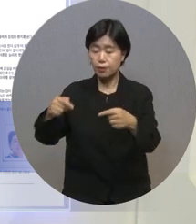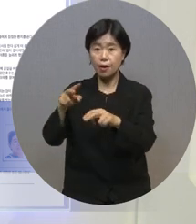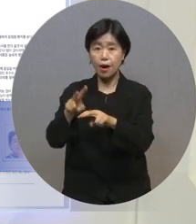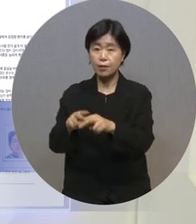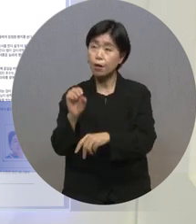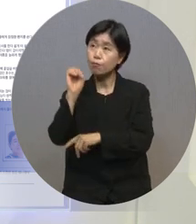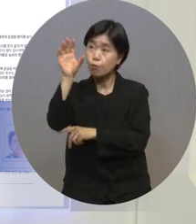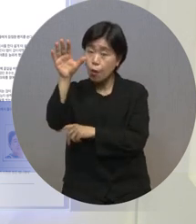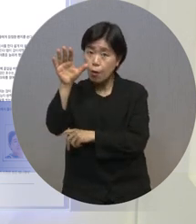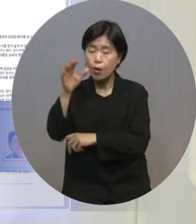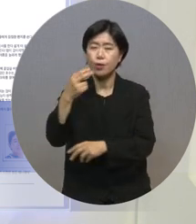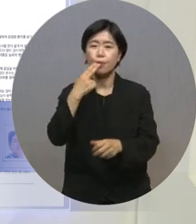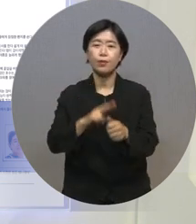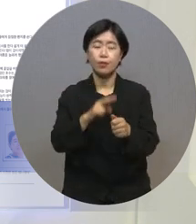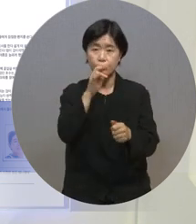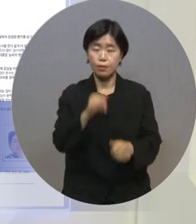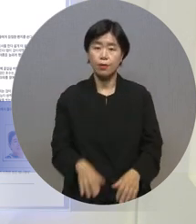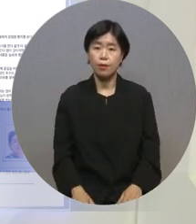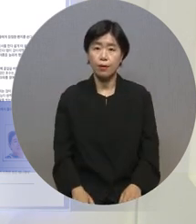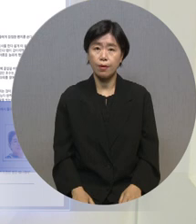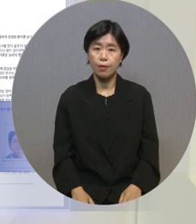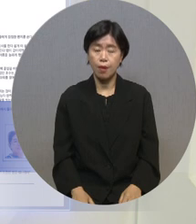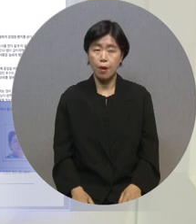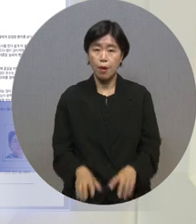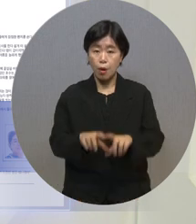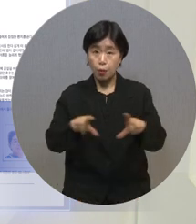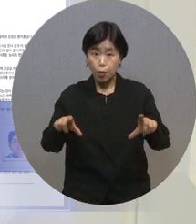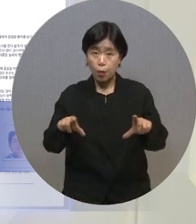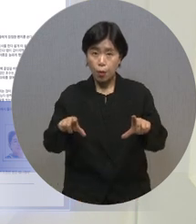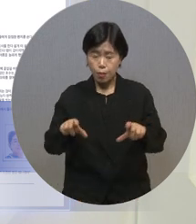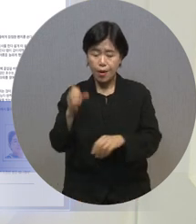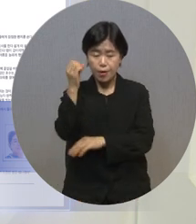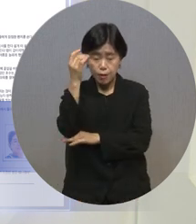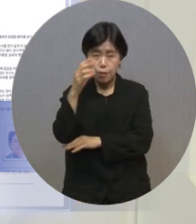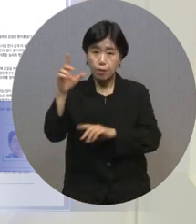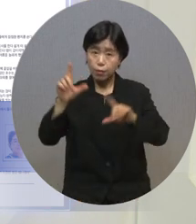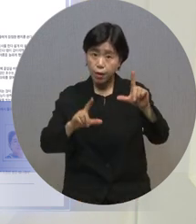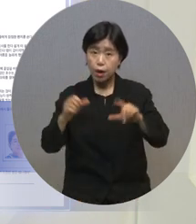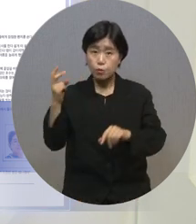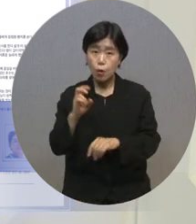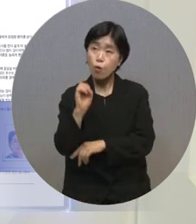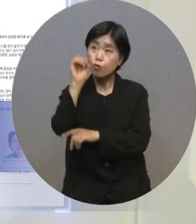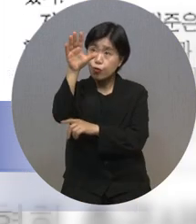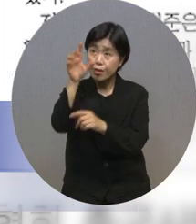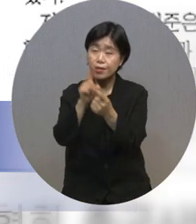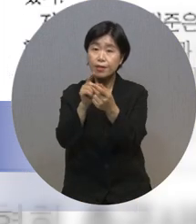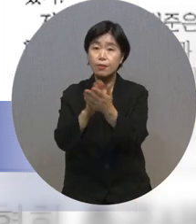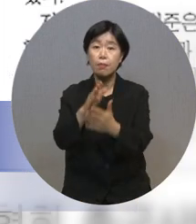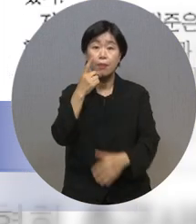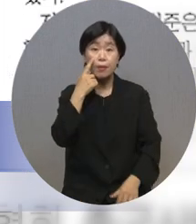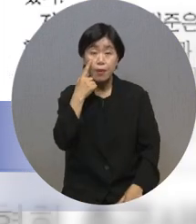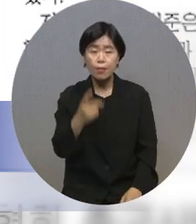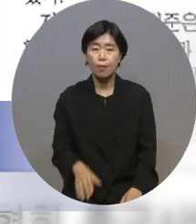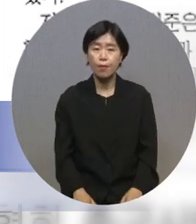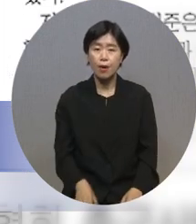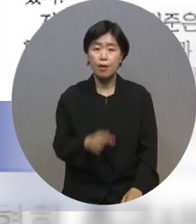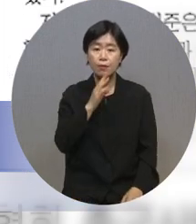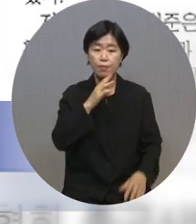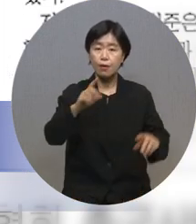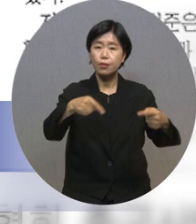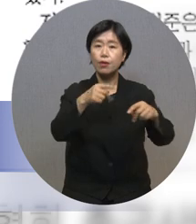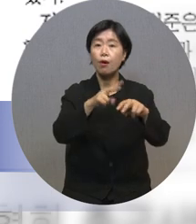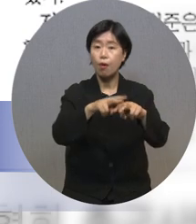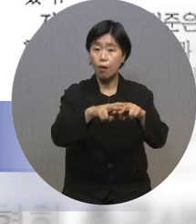신현준은 휠체어 워크와 같은 기본 자세부터 슈팅 등 실전 자세를 배우는 시간을 가지며 국내 휠처